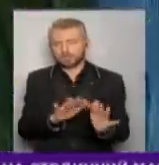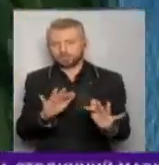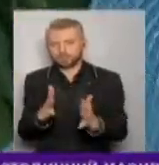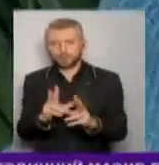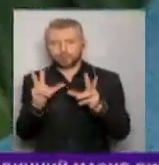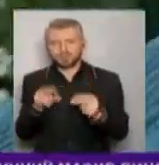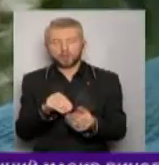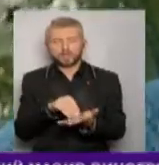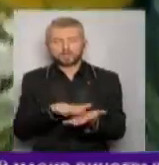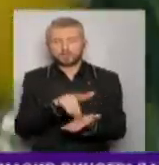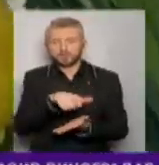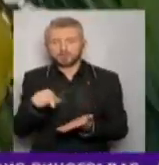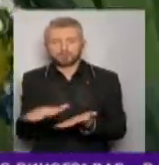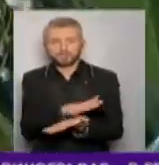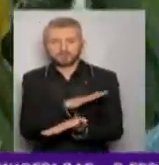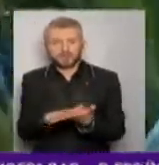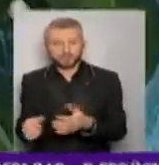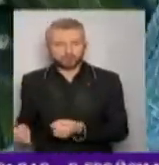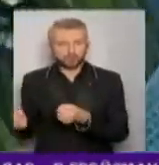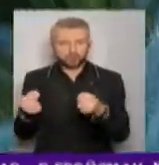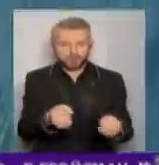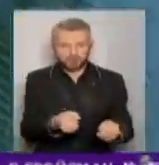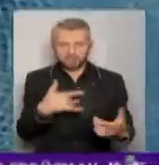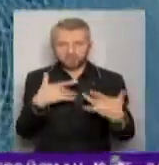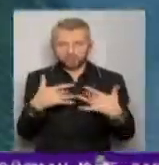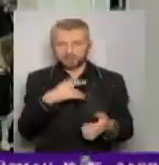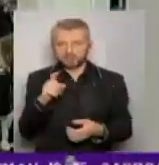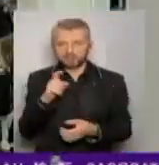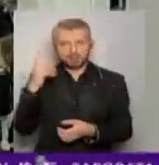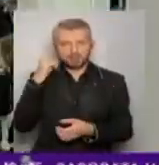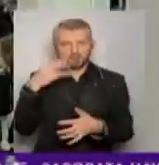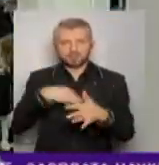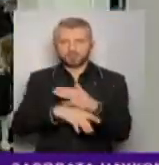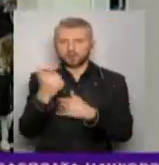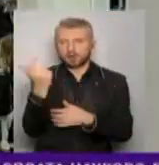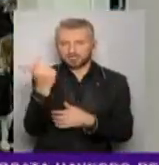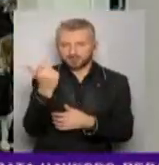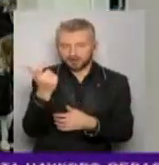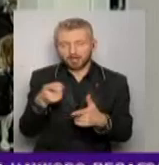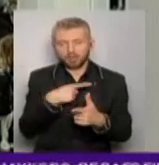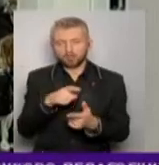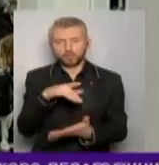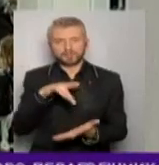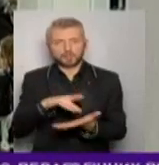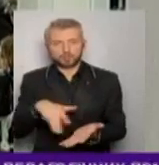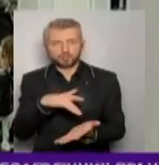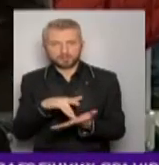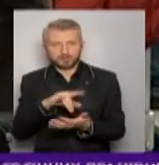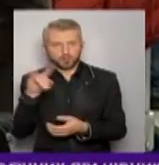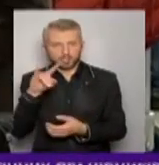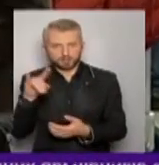обіцяють зареєстрованих глядачів безплатно доправити на концерт зі столичної станції метро «Харківська» або з центру міста